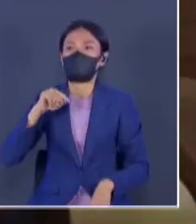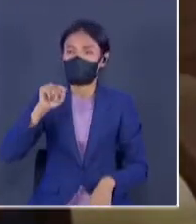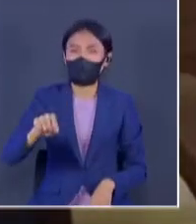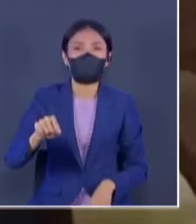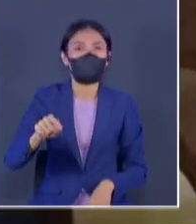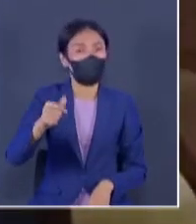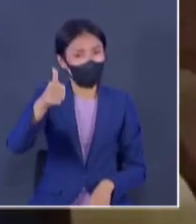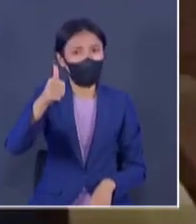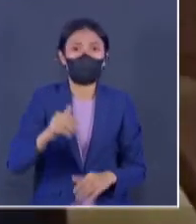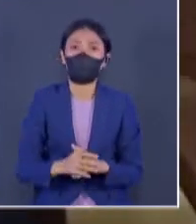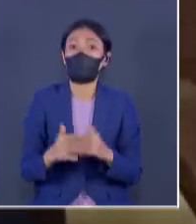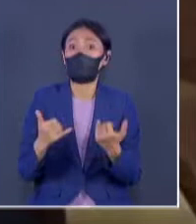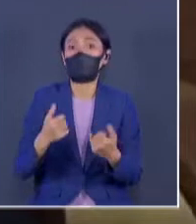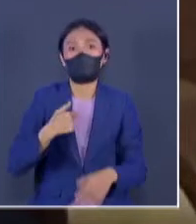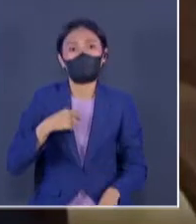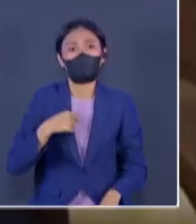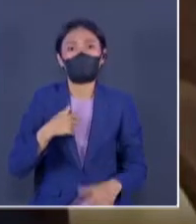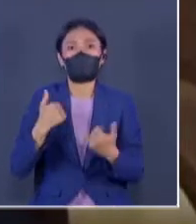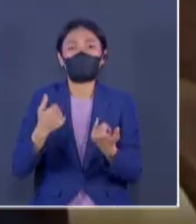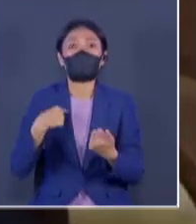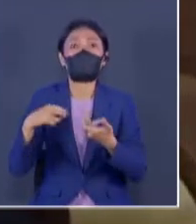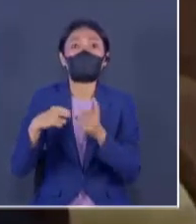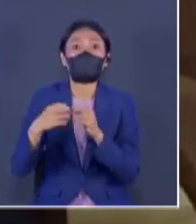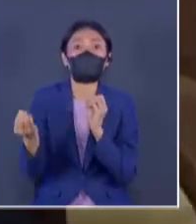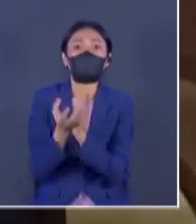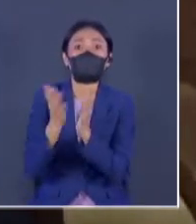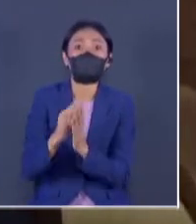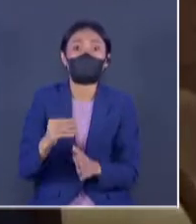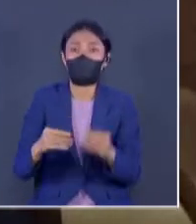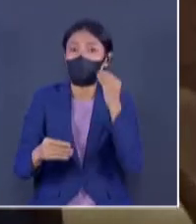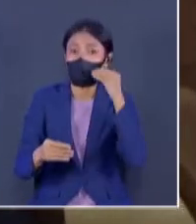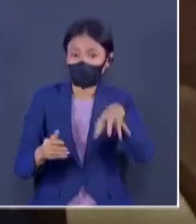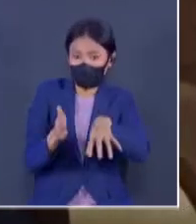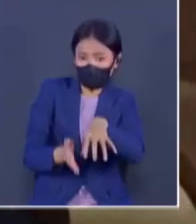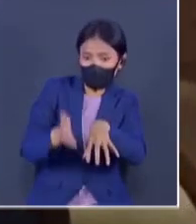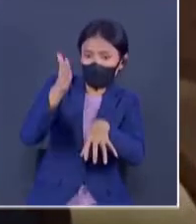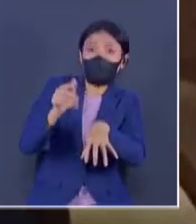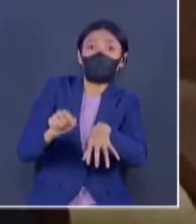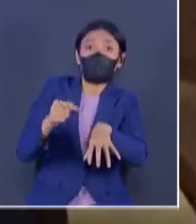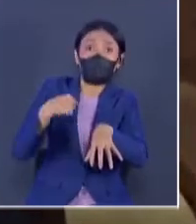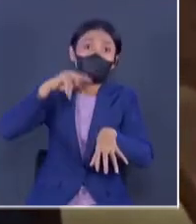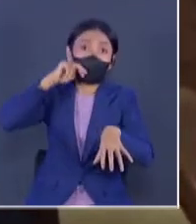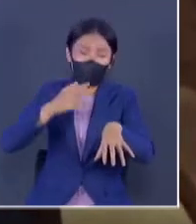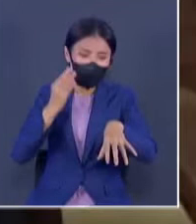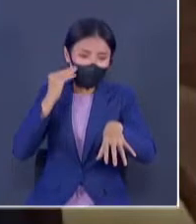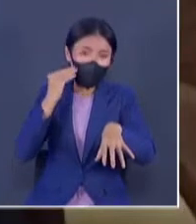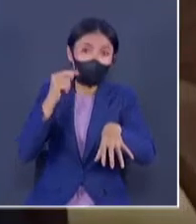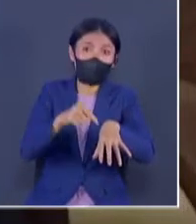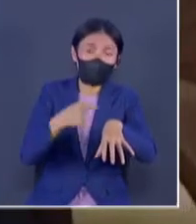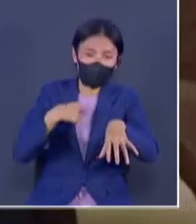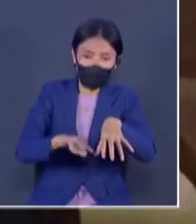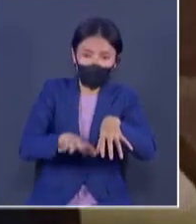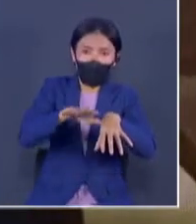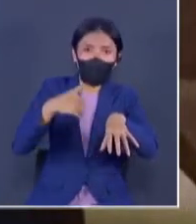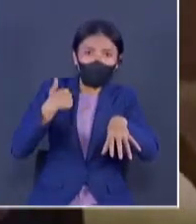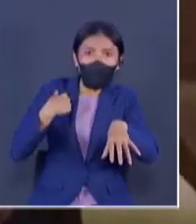นี้ดินมันเยอะแล้วมาประชิดแล้วพอมันอุ้มน้ำนะคะมันก็จะถล่มซึ่งทางรองผู้ว่าท่านก็บอกแล้วว่ามันเสี่ยงต่อชีวิตจริงๆอย่าง